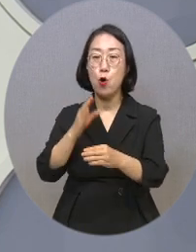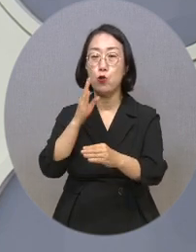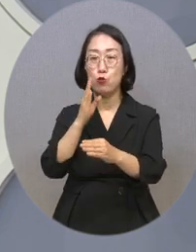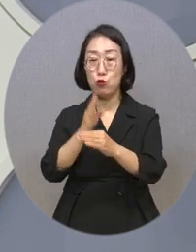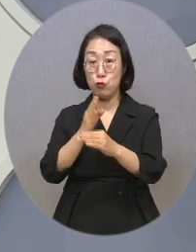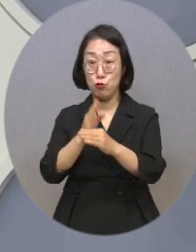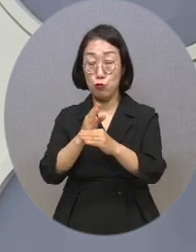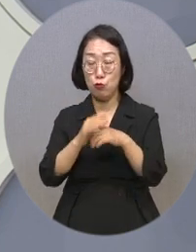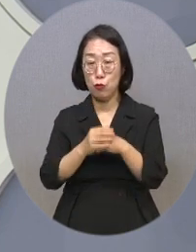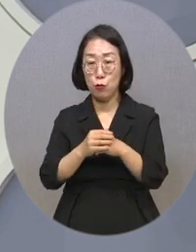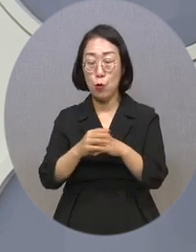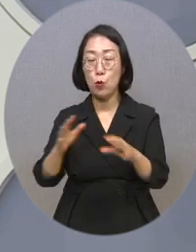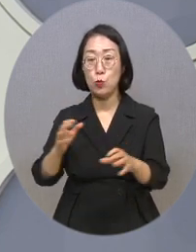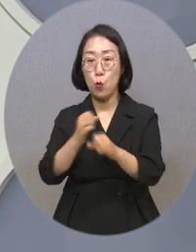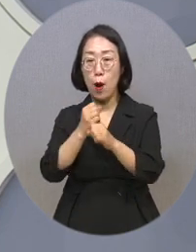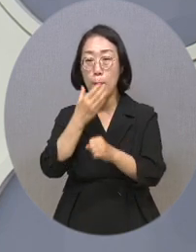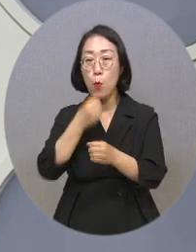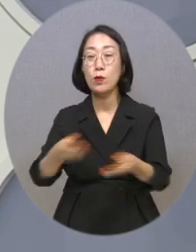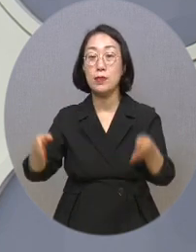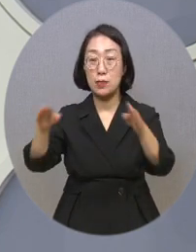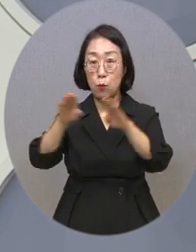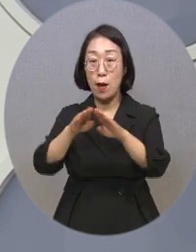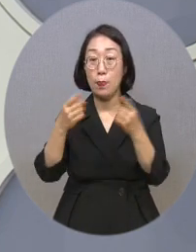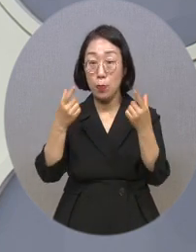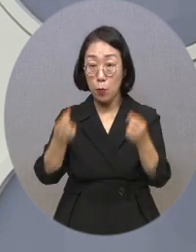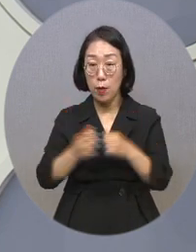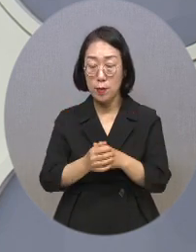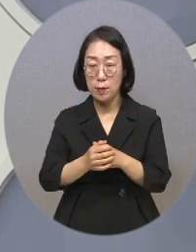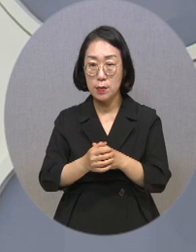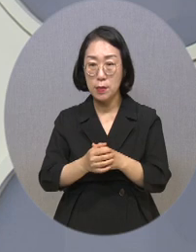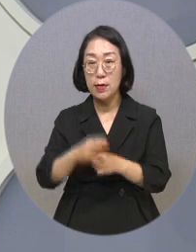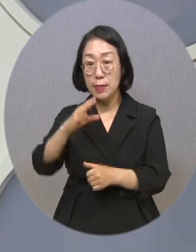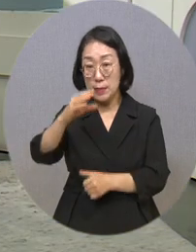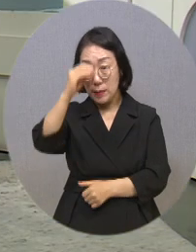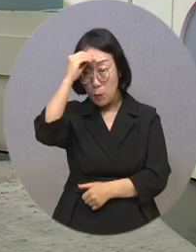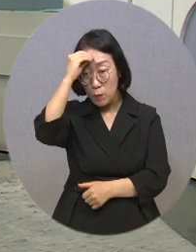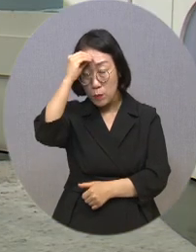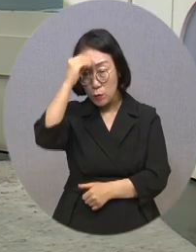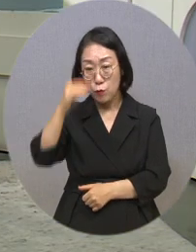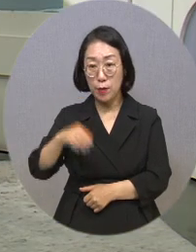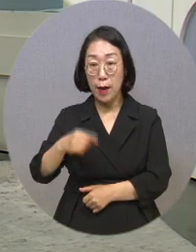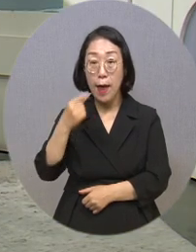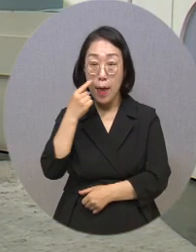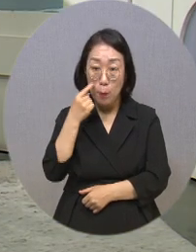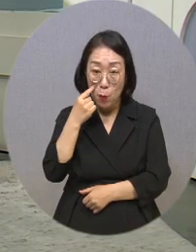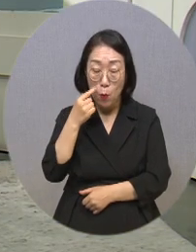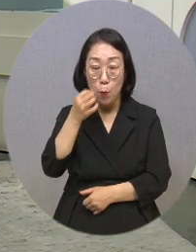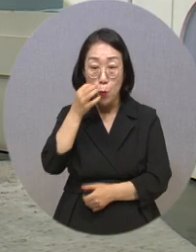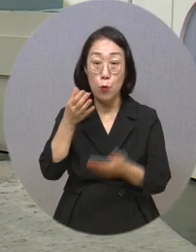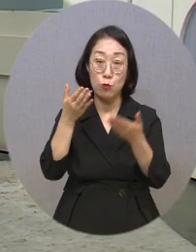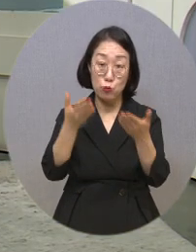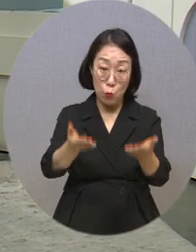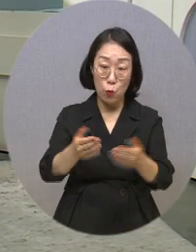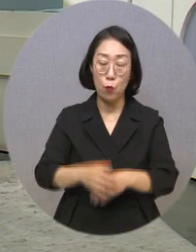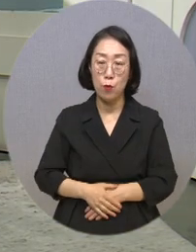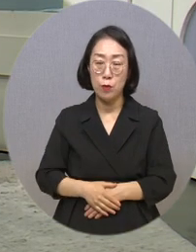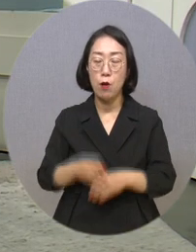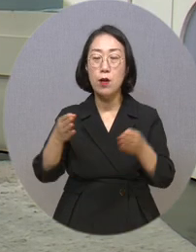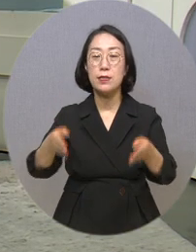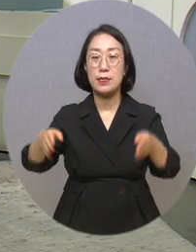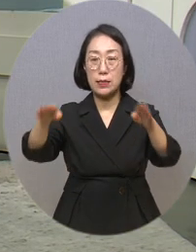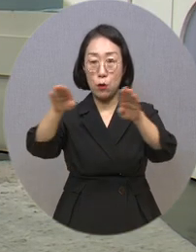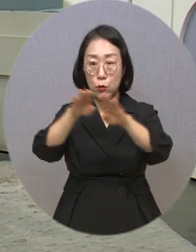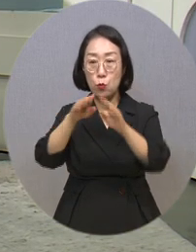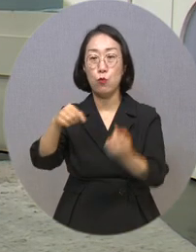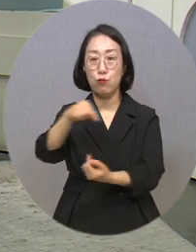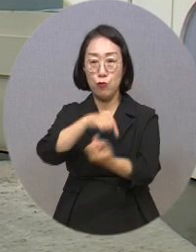해서 잘 안 되는 분야를 저희가 시범적으로 좀 해보고 그런 것들을 해서 그런 시설들도 운영을